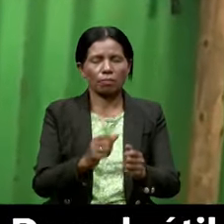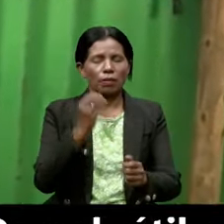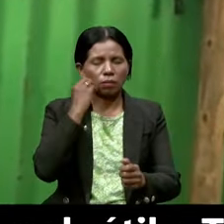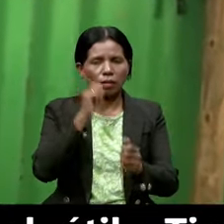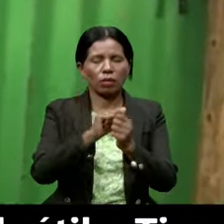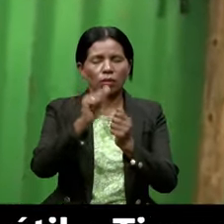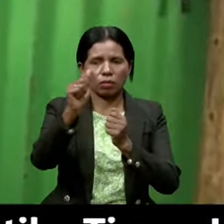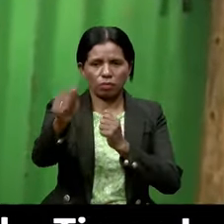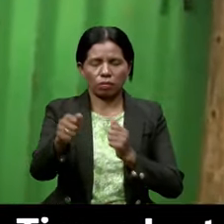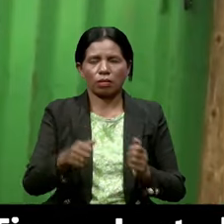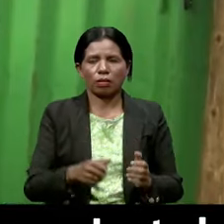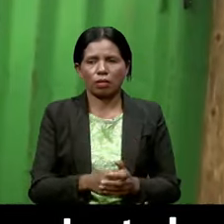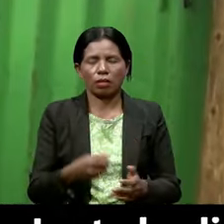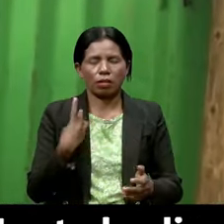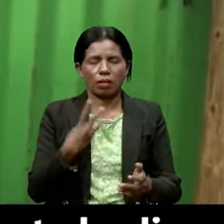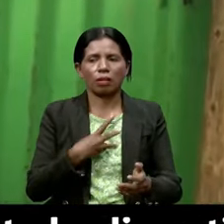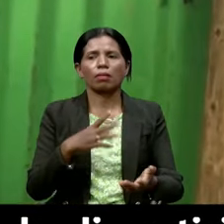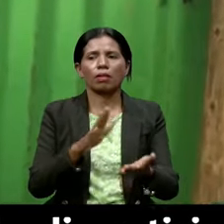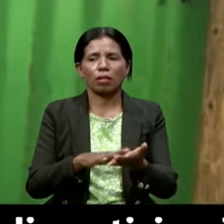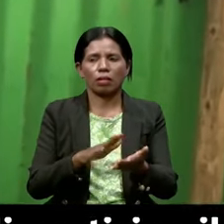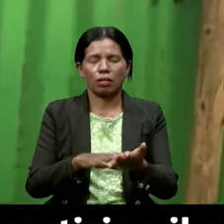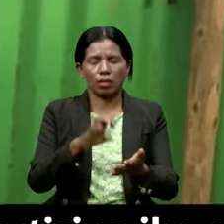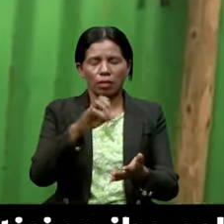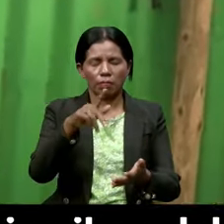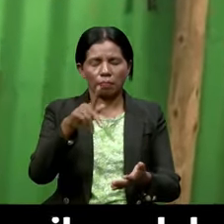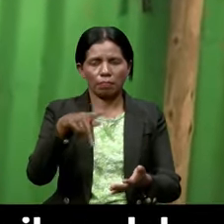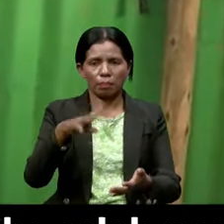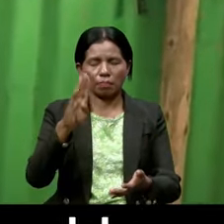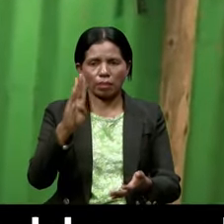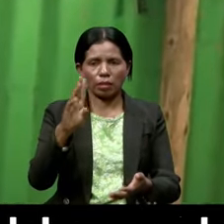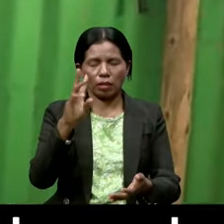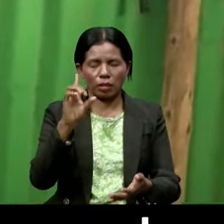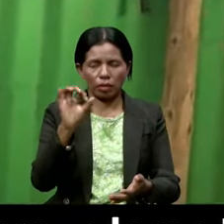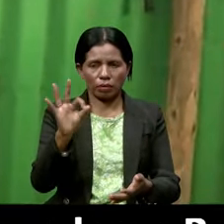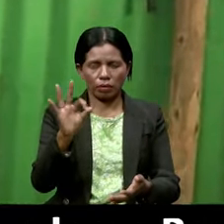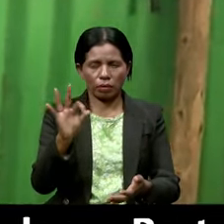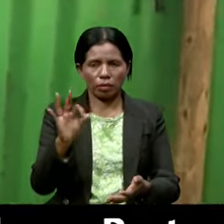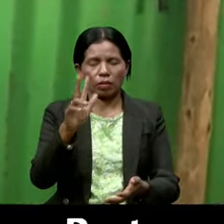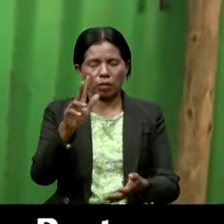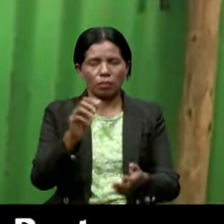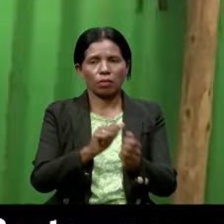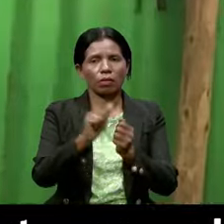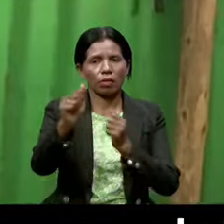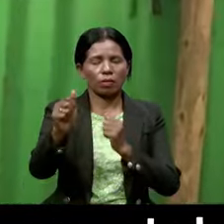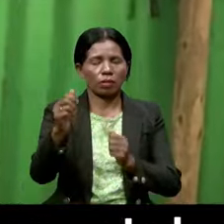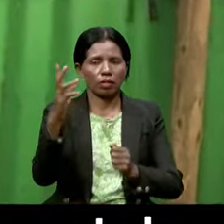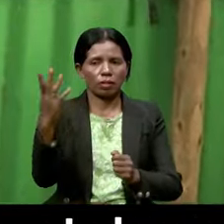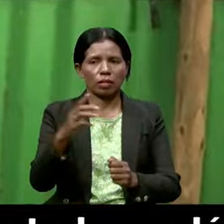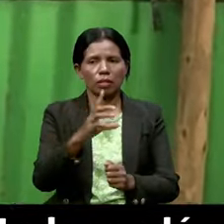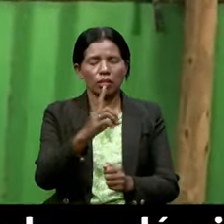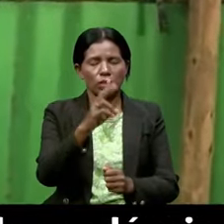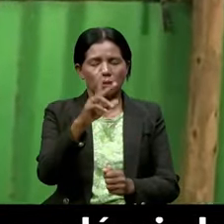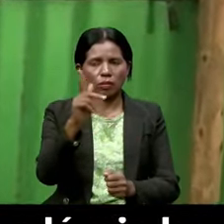hane ya escola e be fitolo ma distanza ne bedo ide ha gulolo ide ha